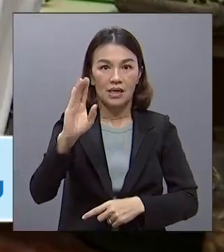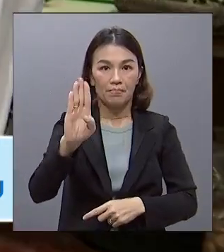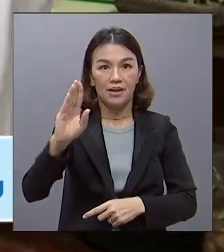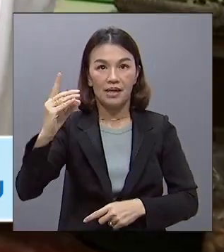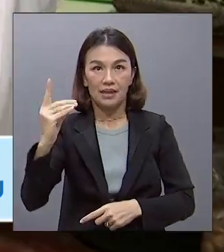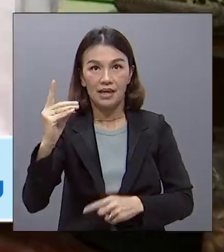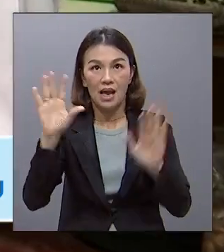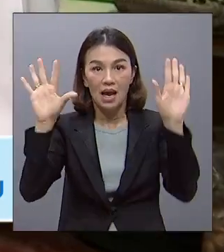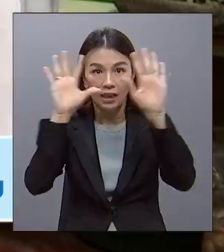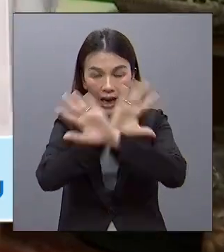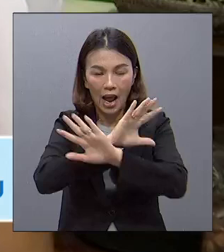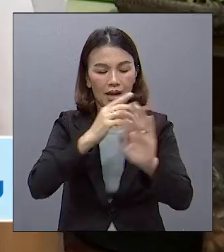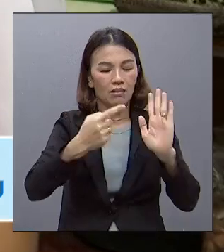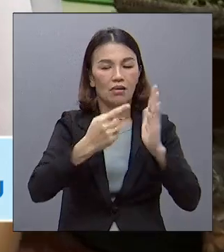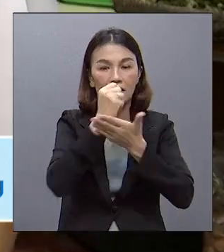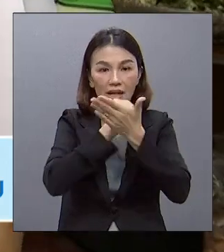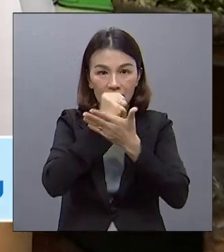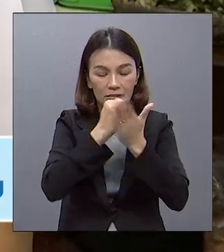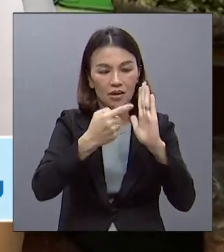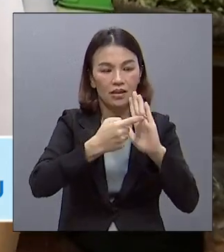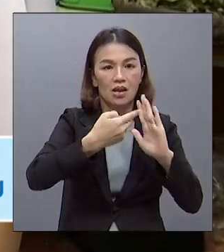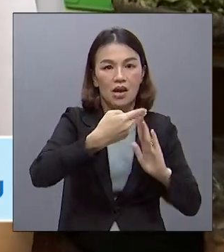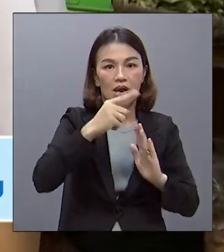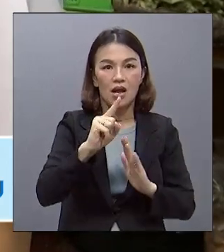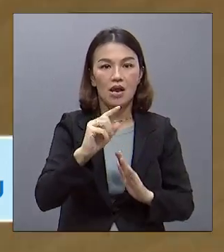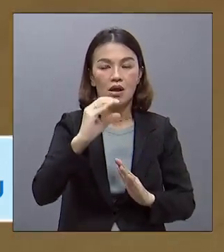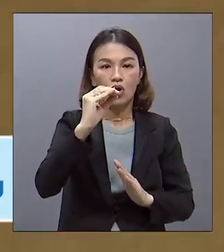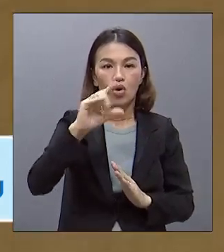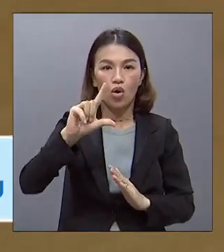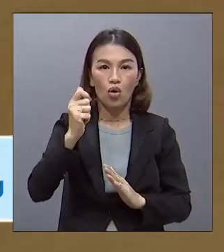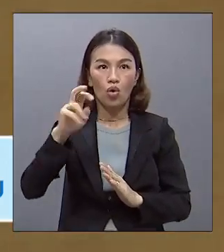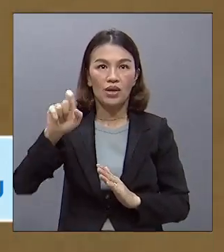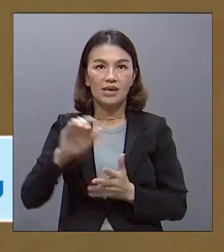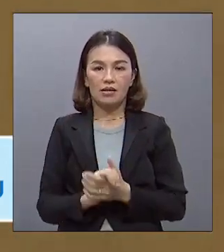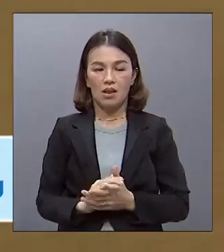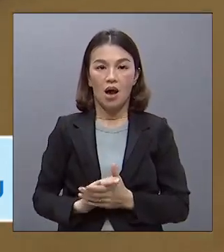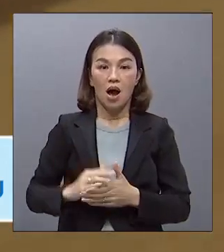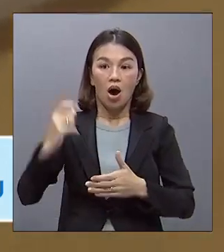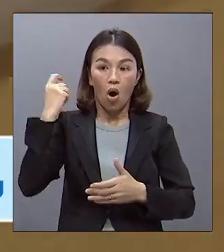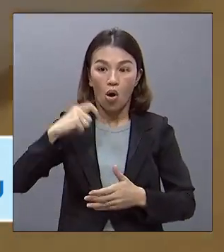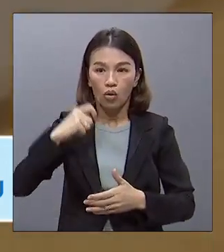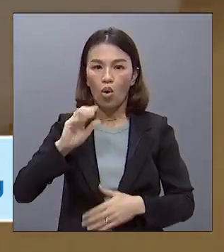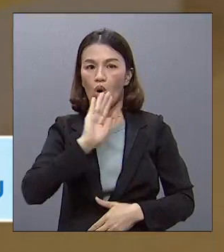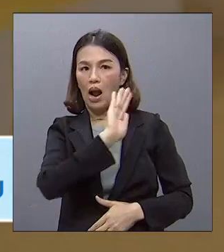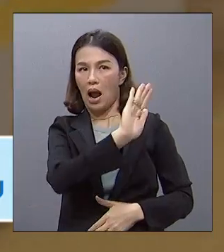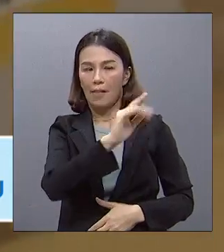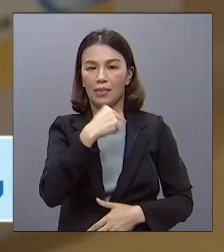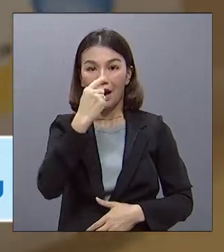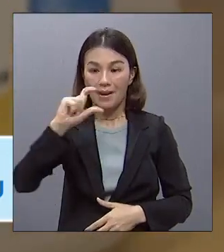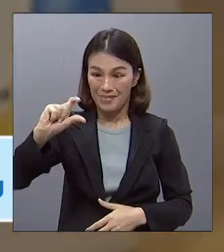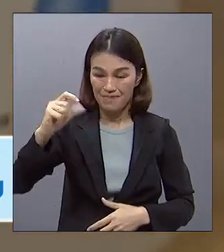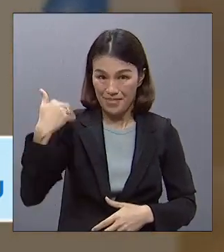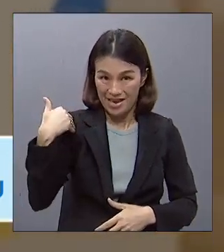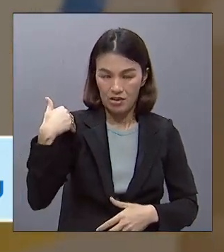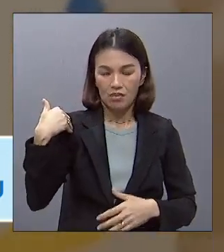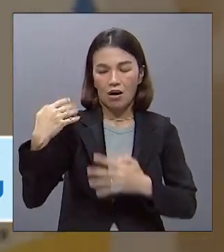เฮโรอีนนะครับในฮ่องกงนั้นไม่อนุญาตให้มีไว้ครอบครองหากมีไว้ในครอบครองครับจะต้องโทษจำคุก 7ปีและถูกปรับเป็น